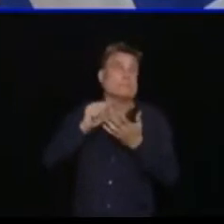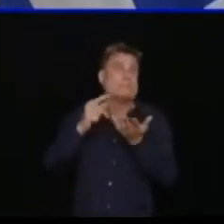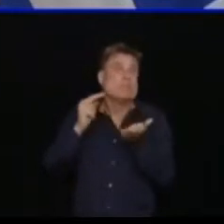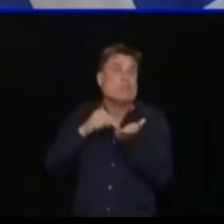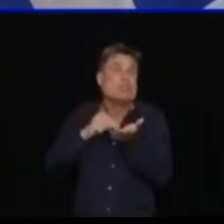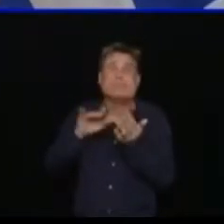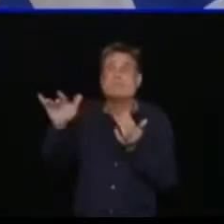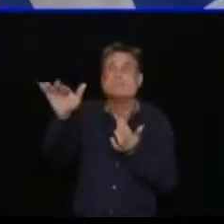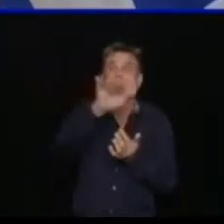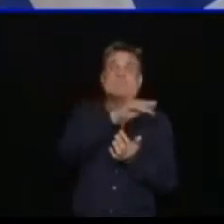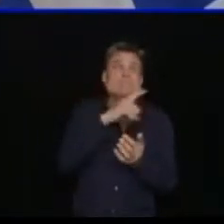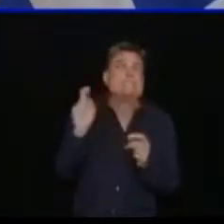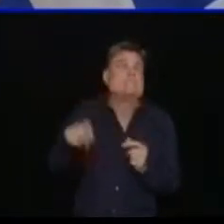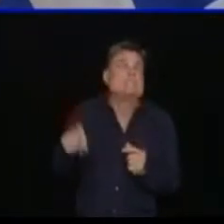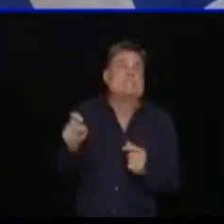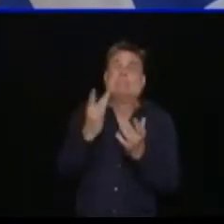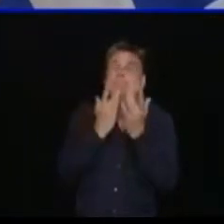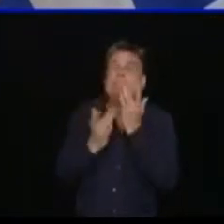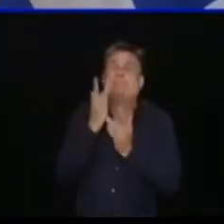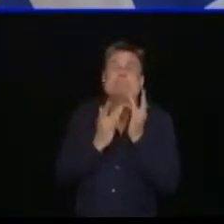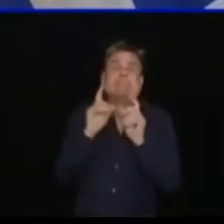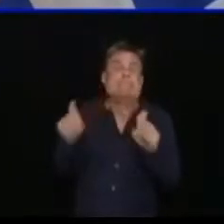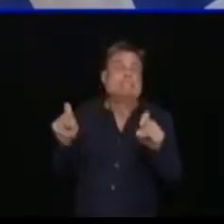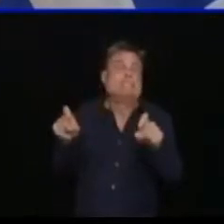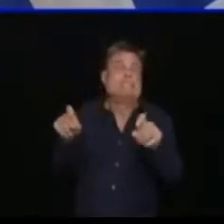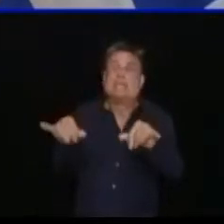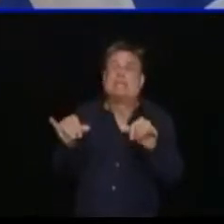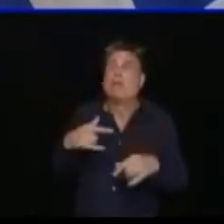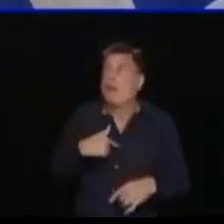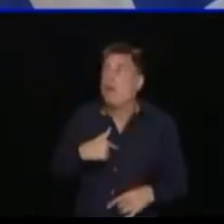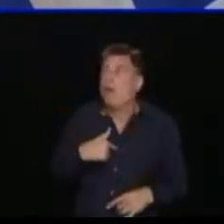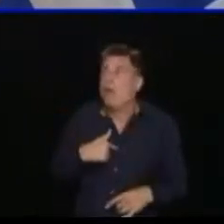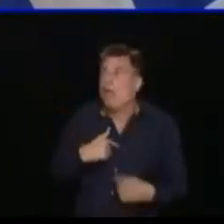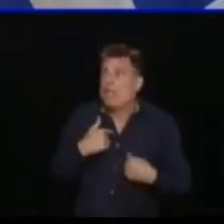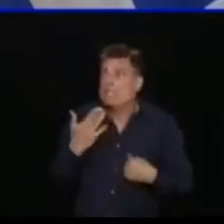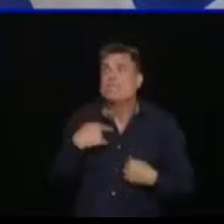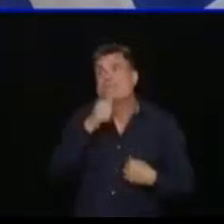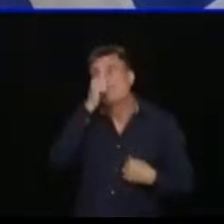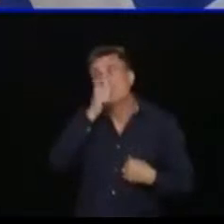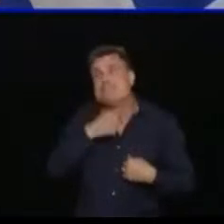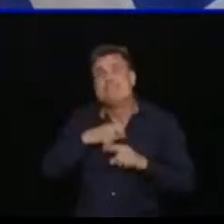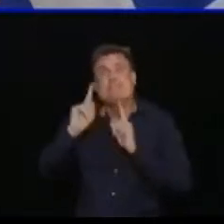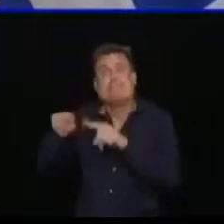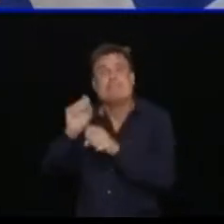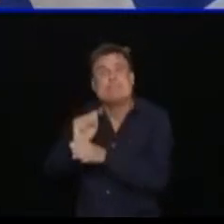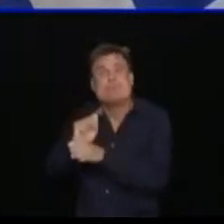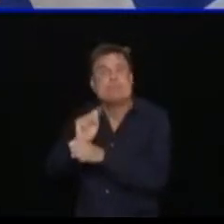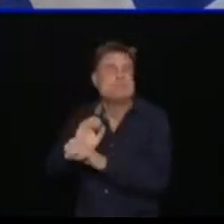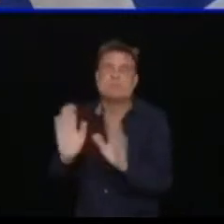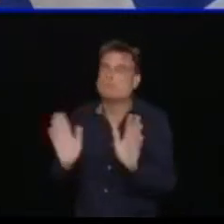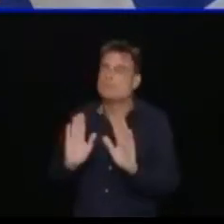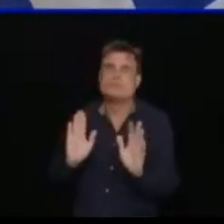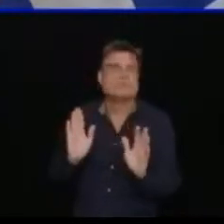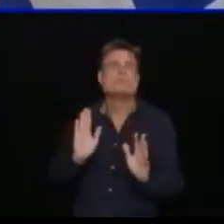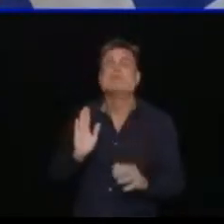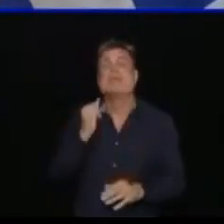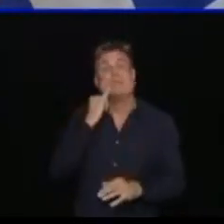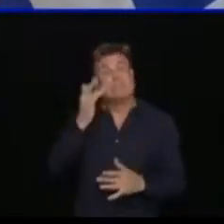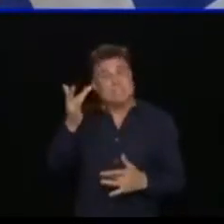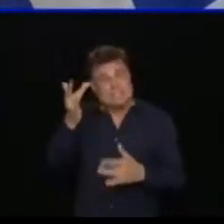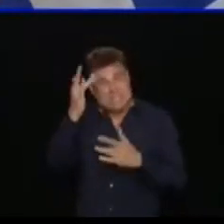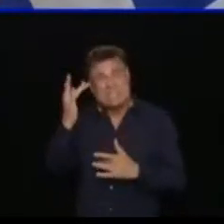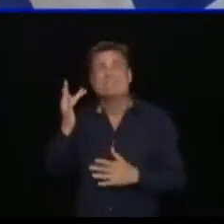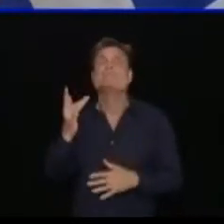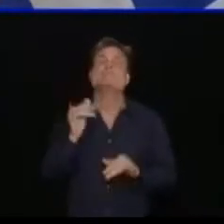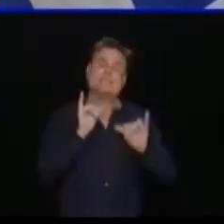待在家里。所以这个夏天大家以为这个天气好了，病毒会杀死，的确是。但是天气好了，很多